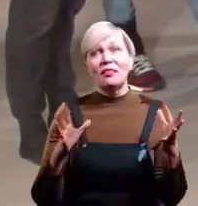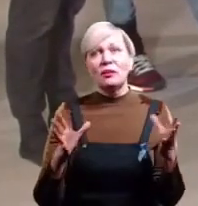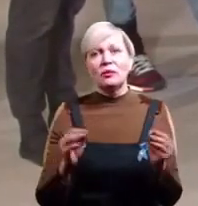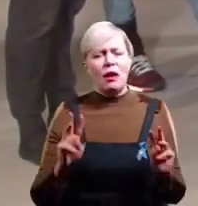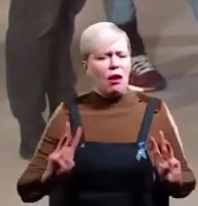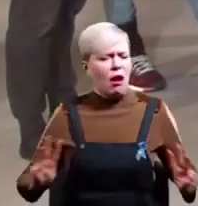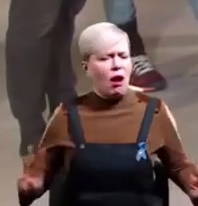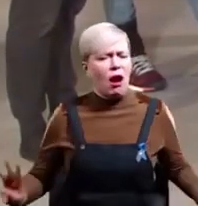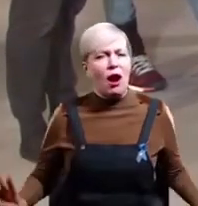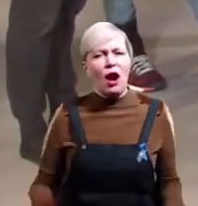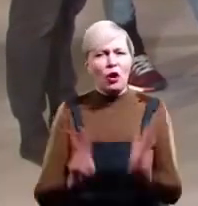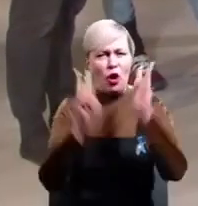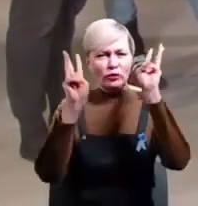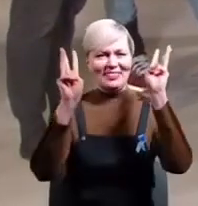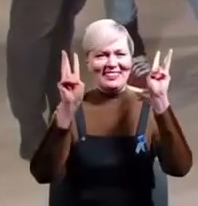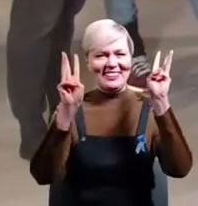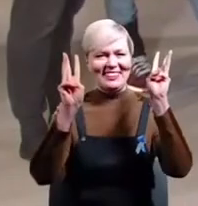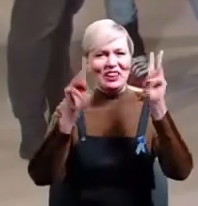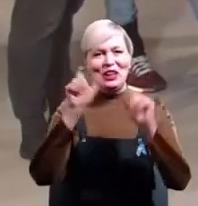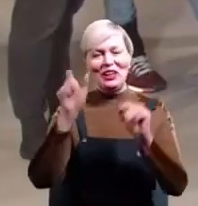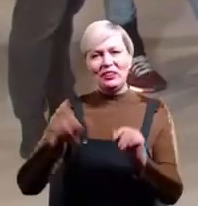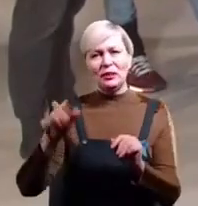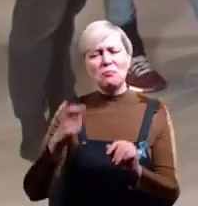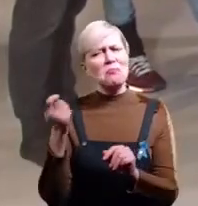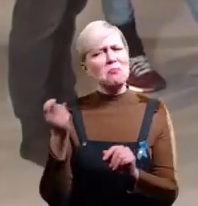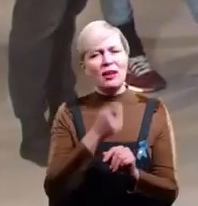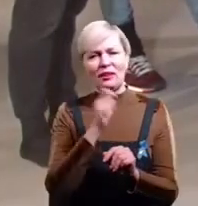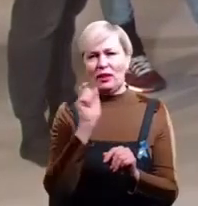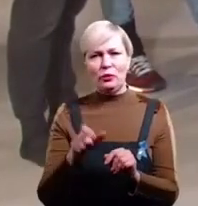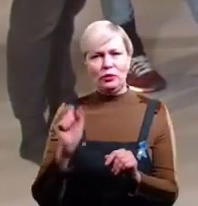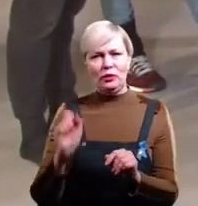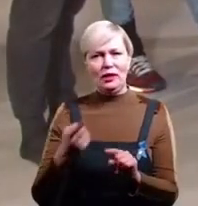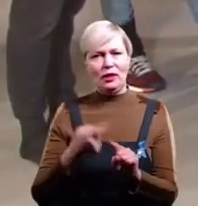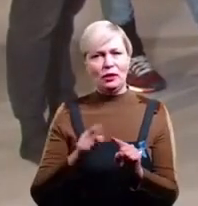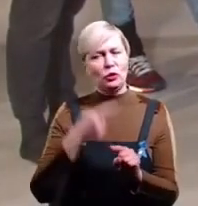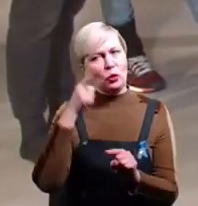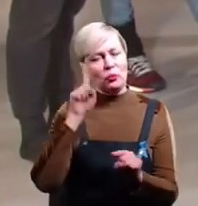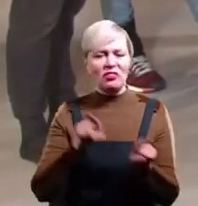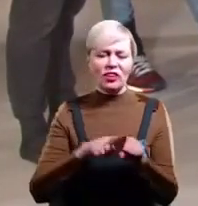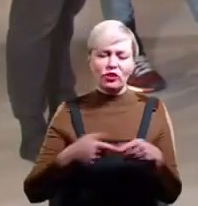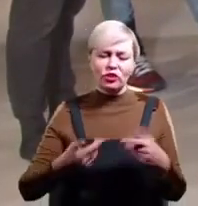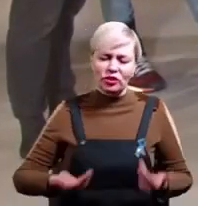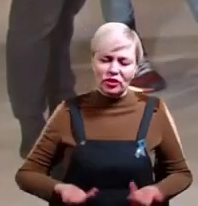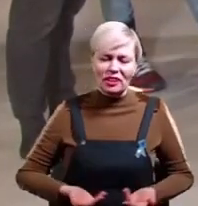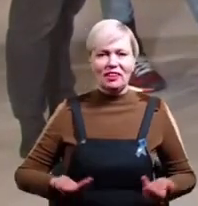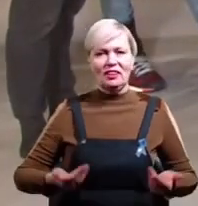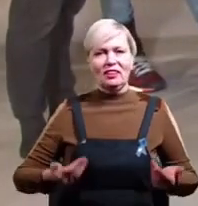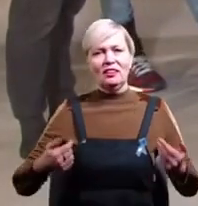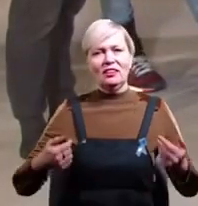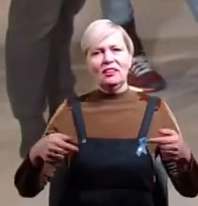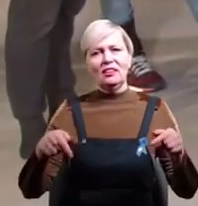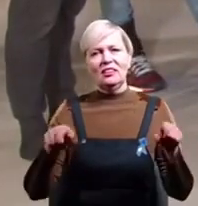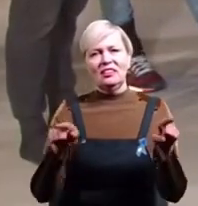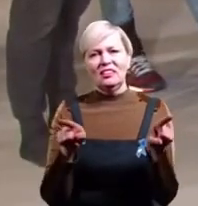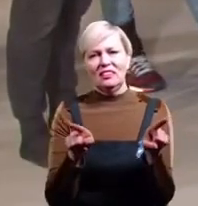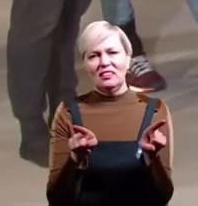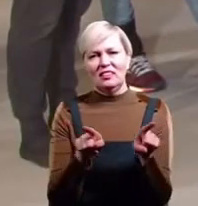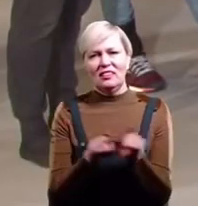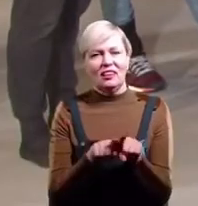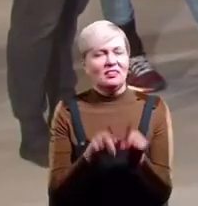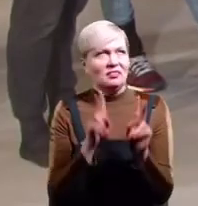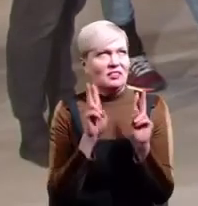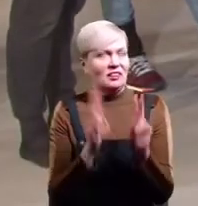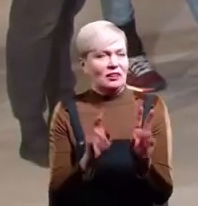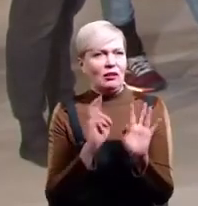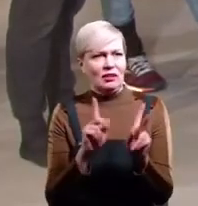огонь. Потому что очень мало людей, которые умеют так жить, так, ну, я даже не знаю, как это